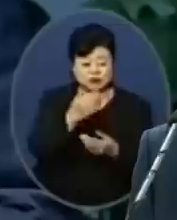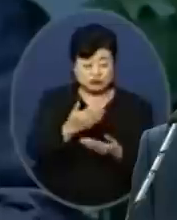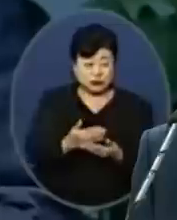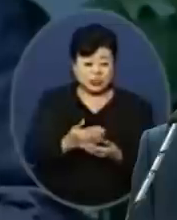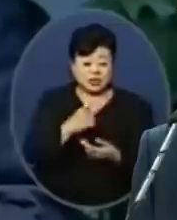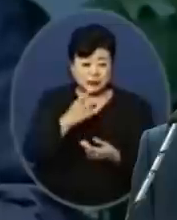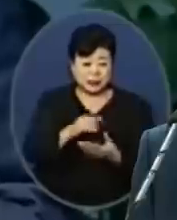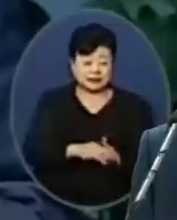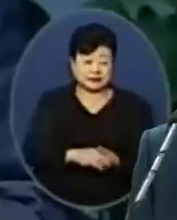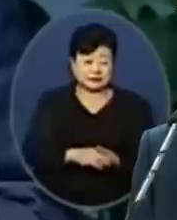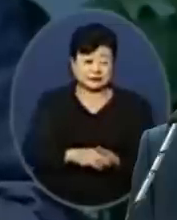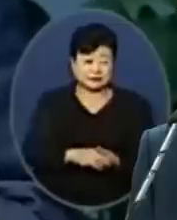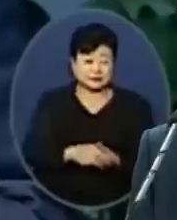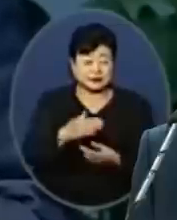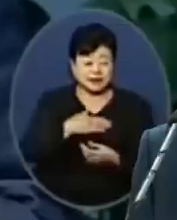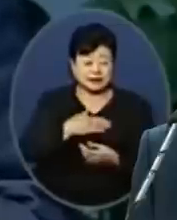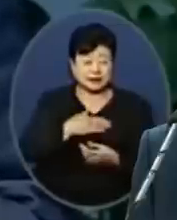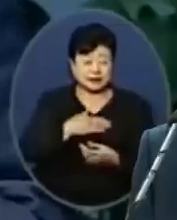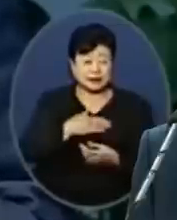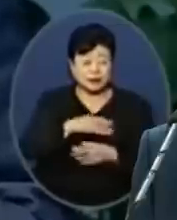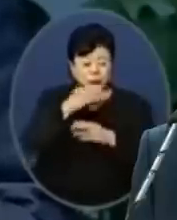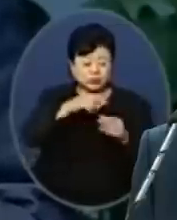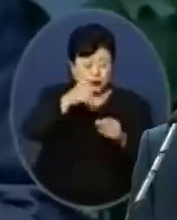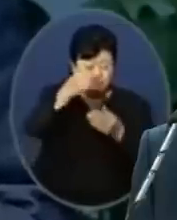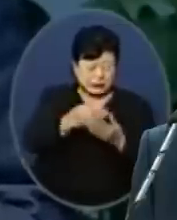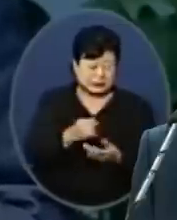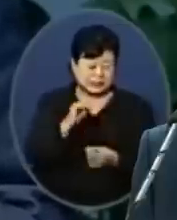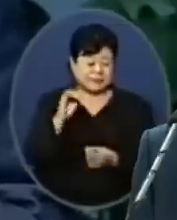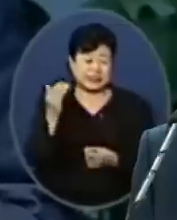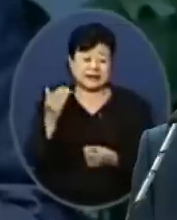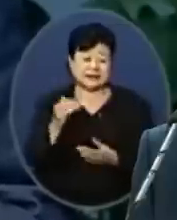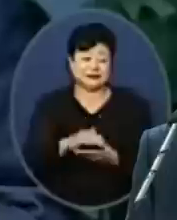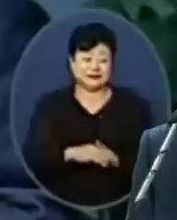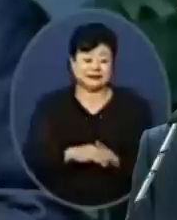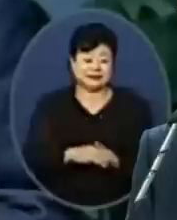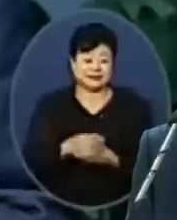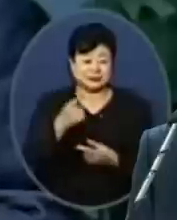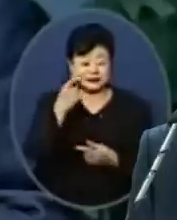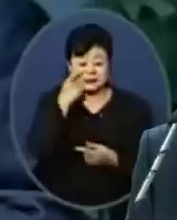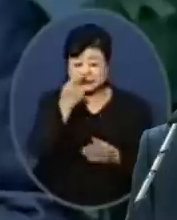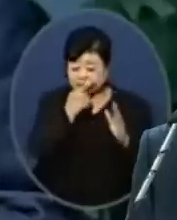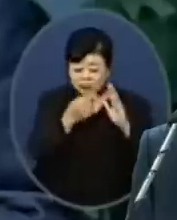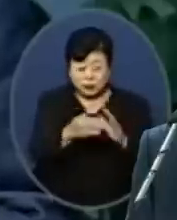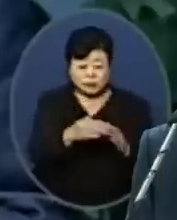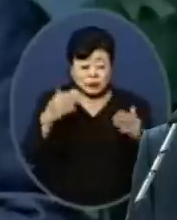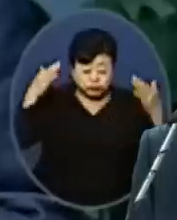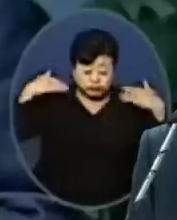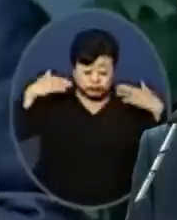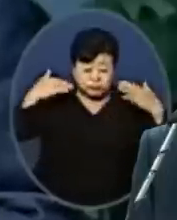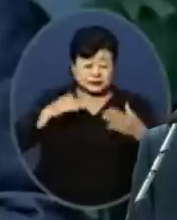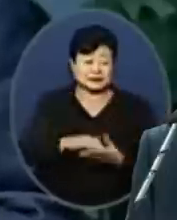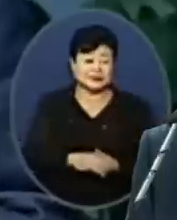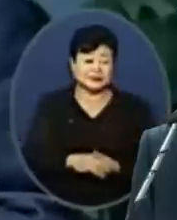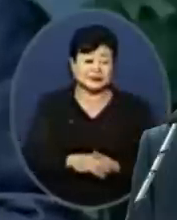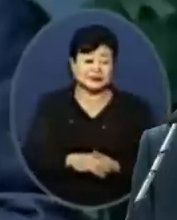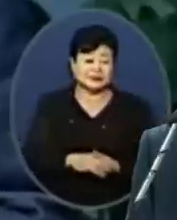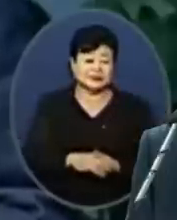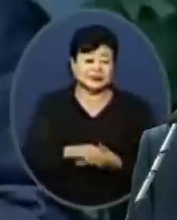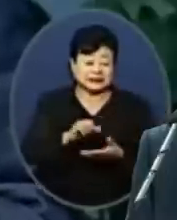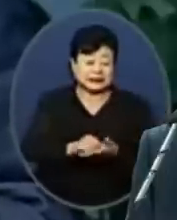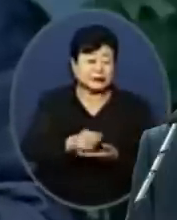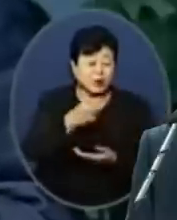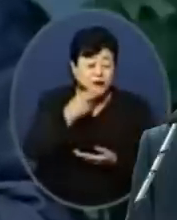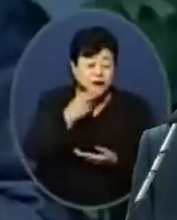주셨다. 나는 전인 구원을 받은 사람이다. 눈에는 아무 증거 안 보이고 교회는 아무 소리 안 들리고 손에 잡히는 게